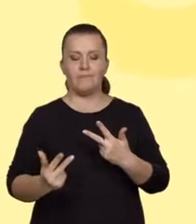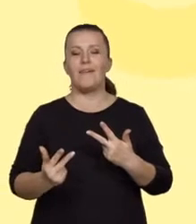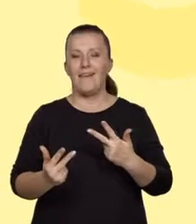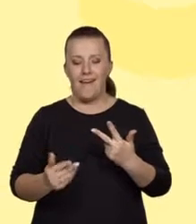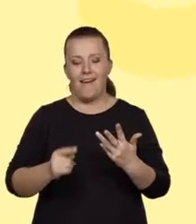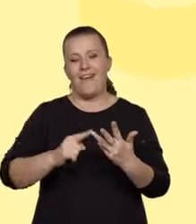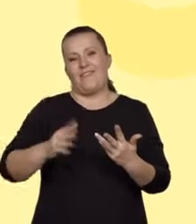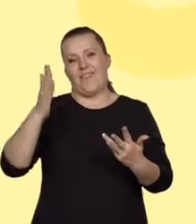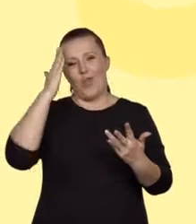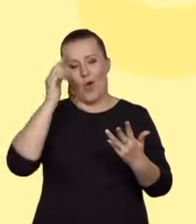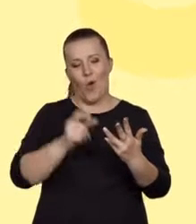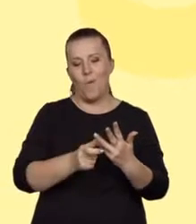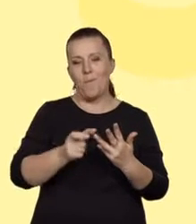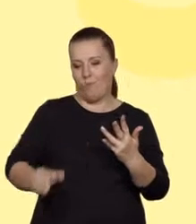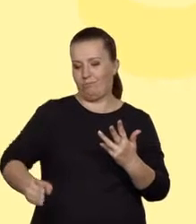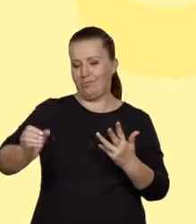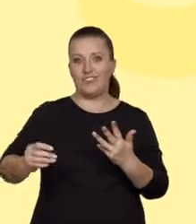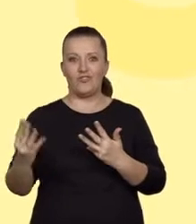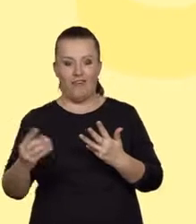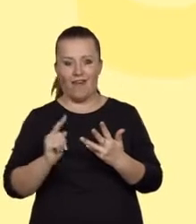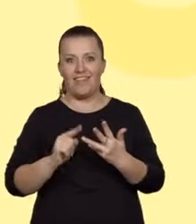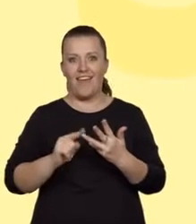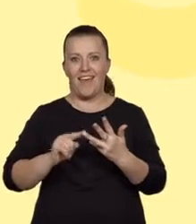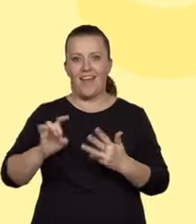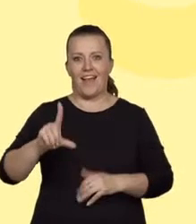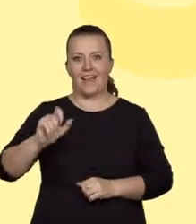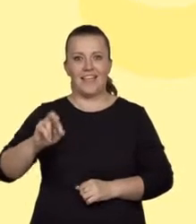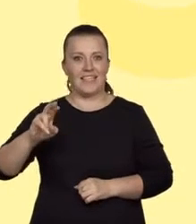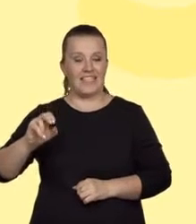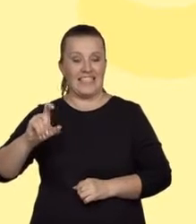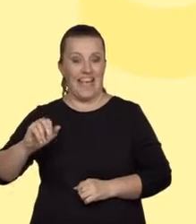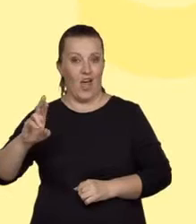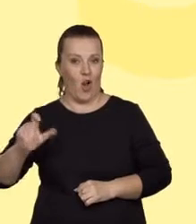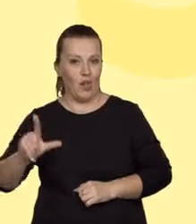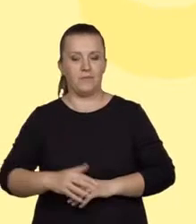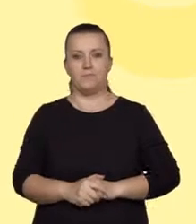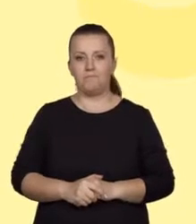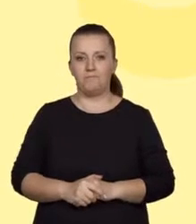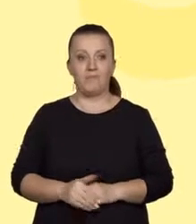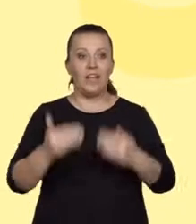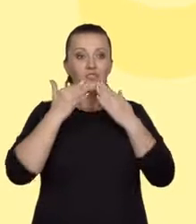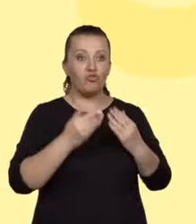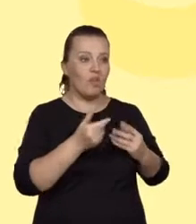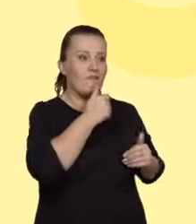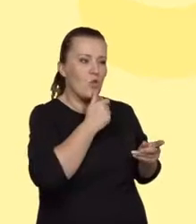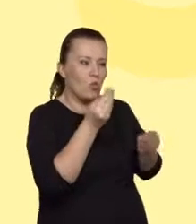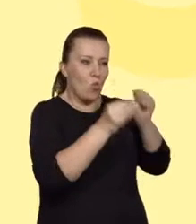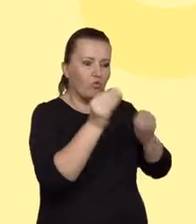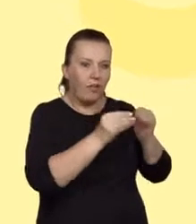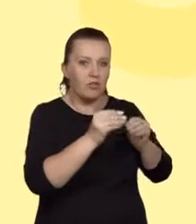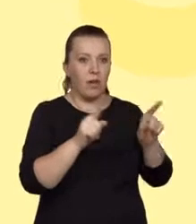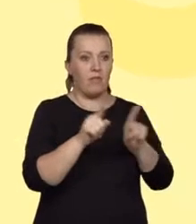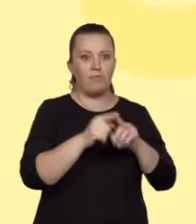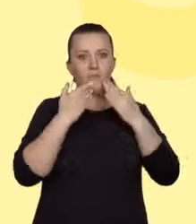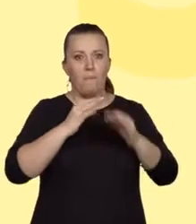zatem, że glicerol znajduje się w naczyniu czwartym. Na podstawie przeprowadzonych doświadczeń i poczynionych